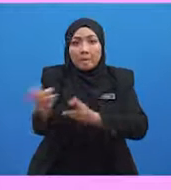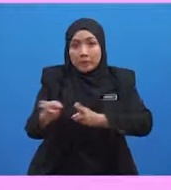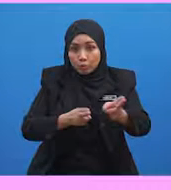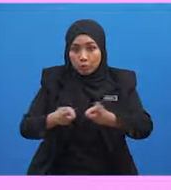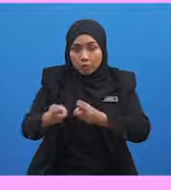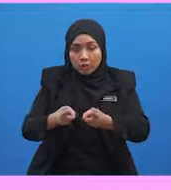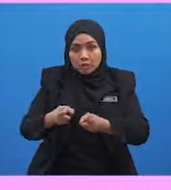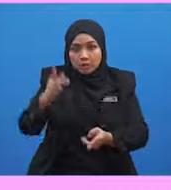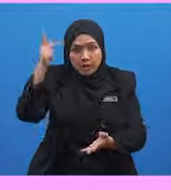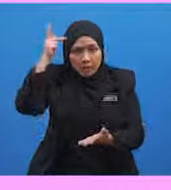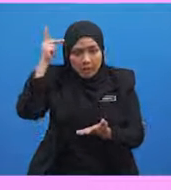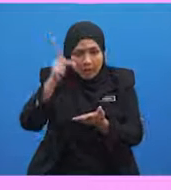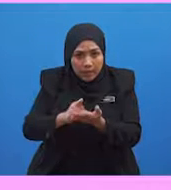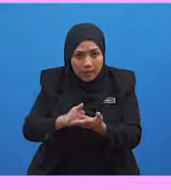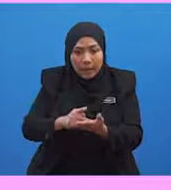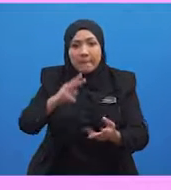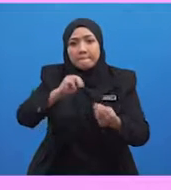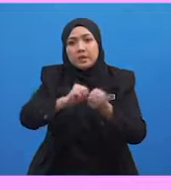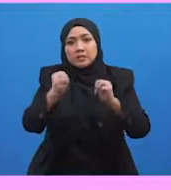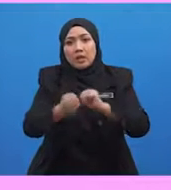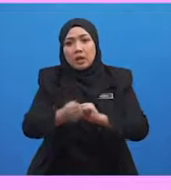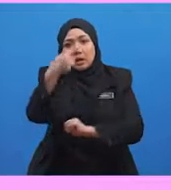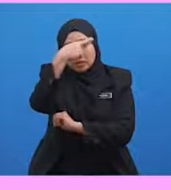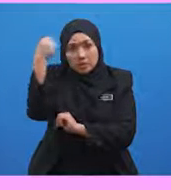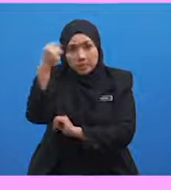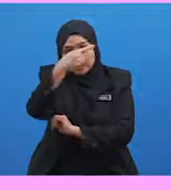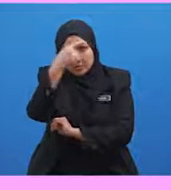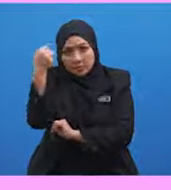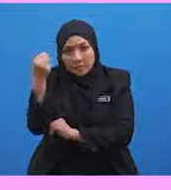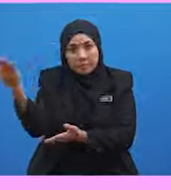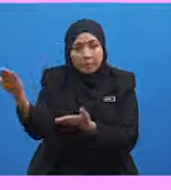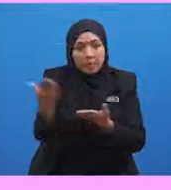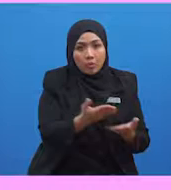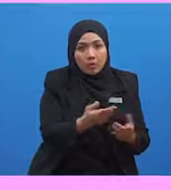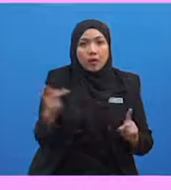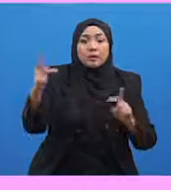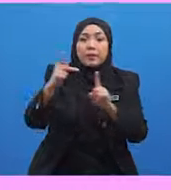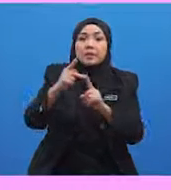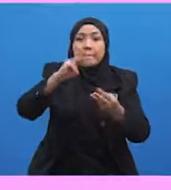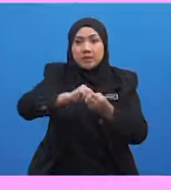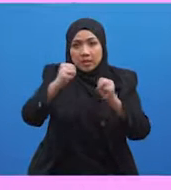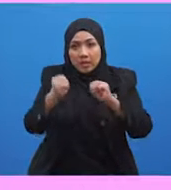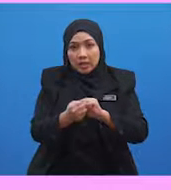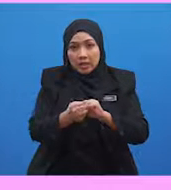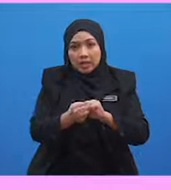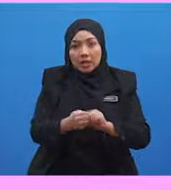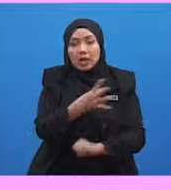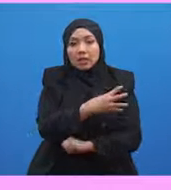sebab-sebab yang membawa kepada masalah serta menentukan punca